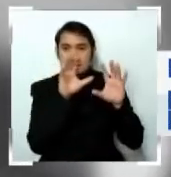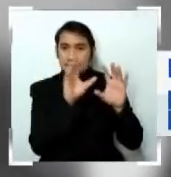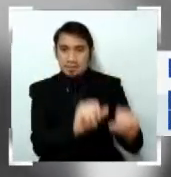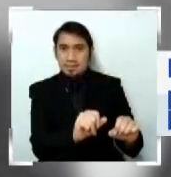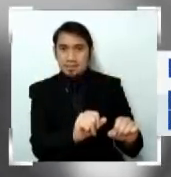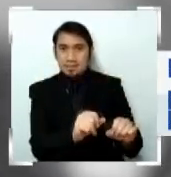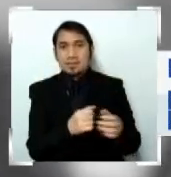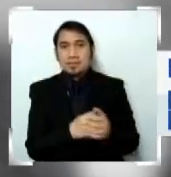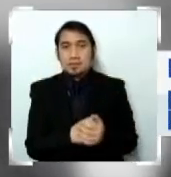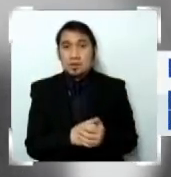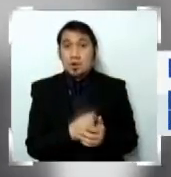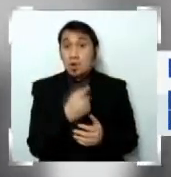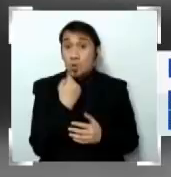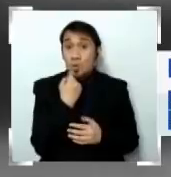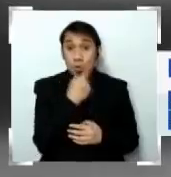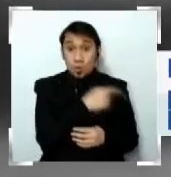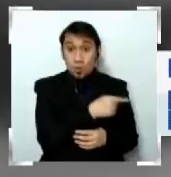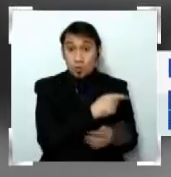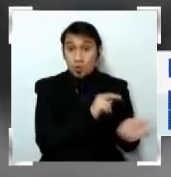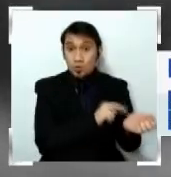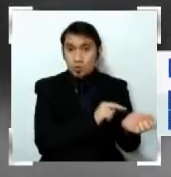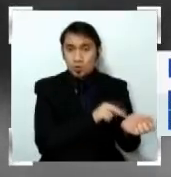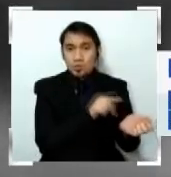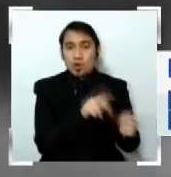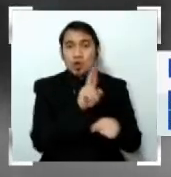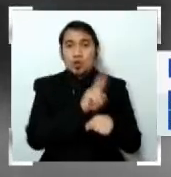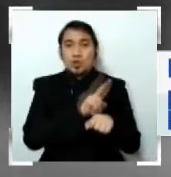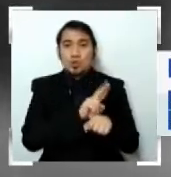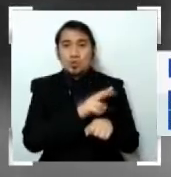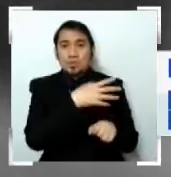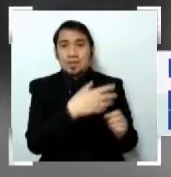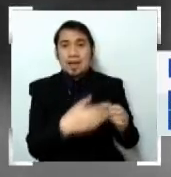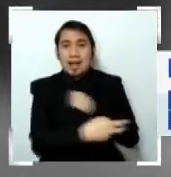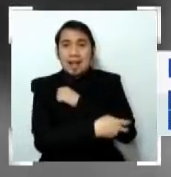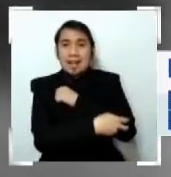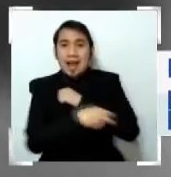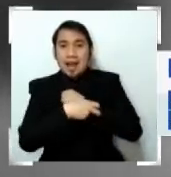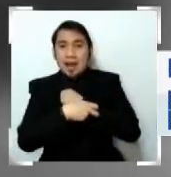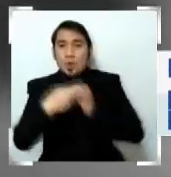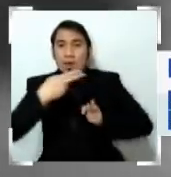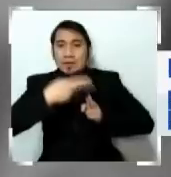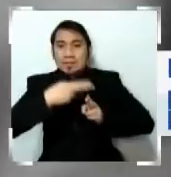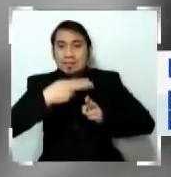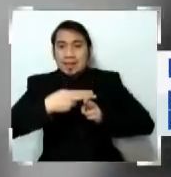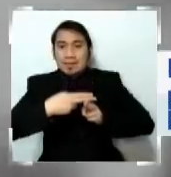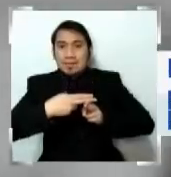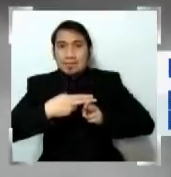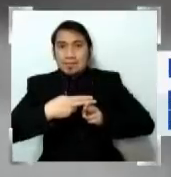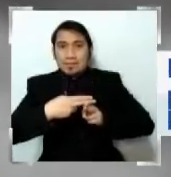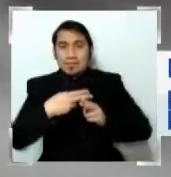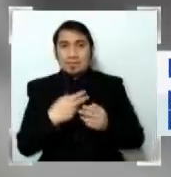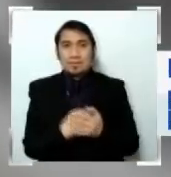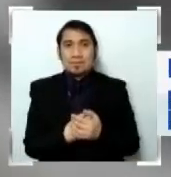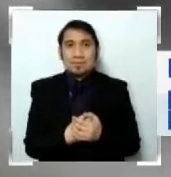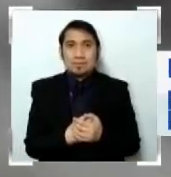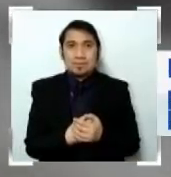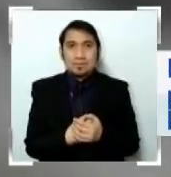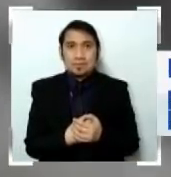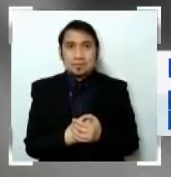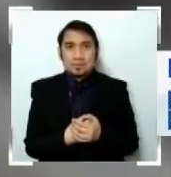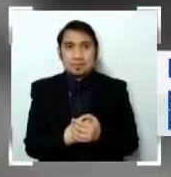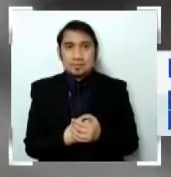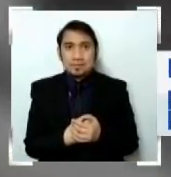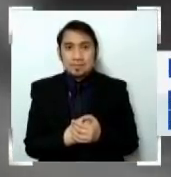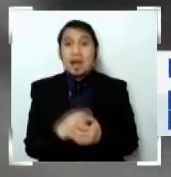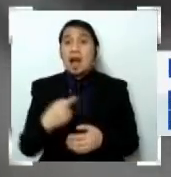ang mismong nurse na ginagamit umano ng suspect ang pangalan para makapanloko. Hey, ma'am. Ako po yun, ma'am. That's diary. That's ako po si